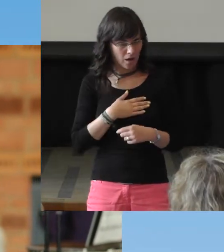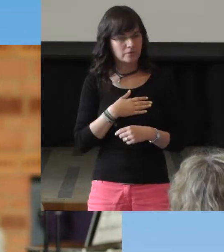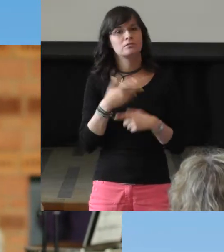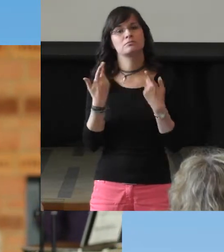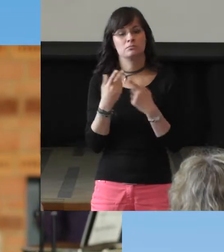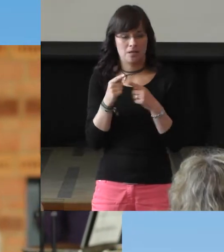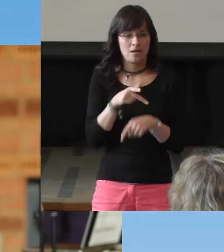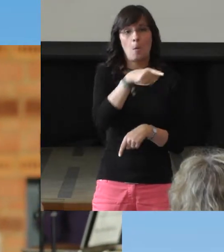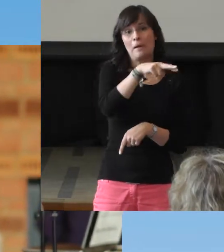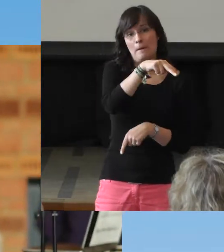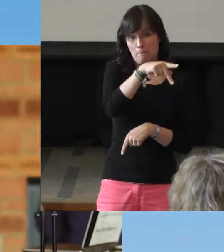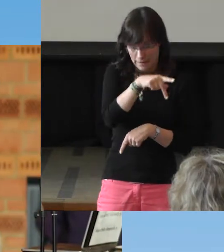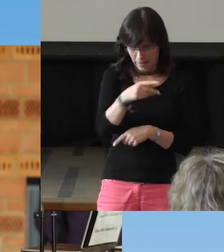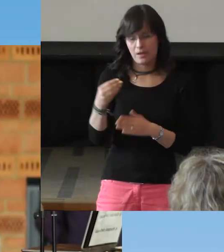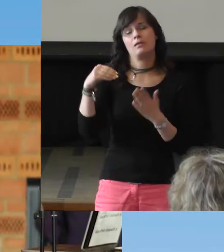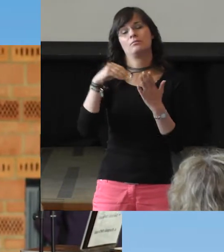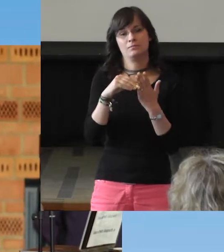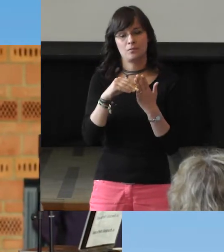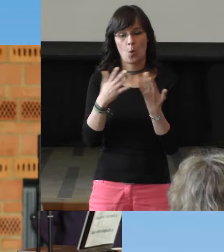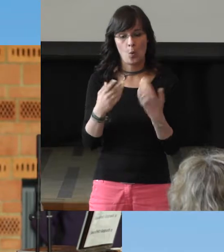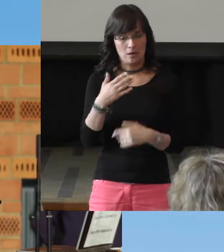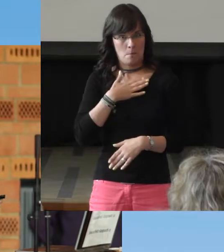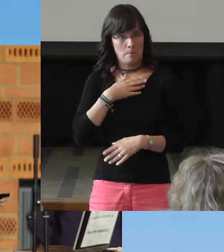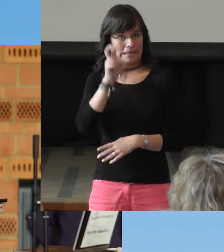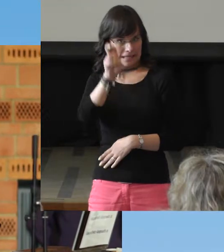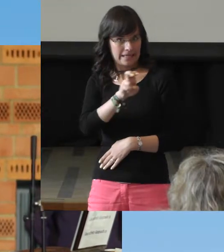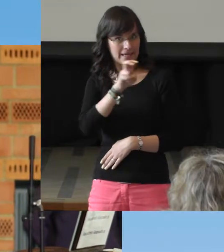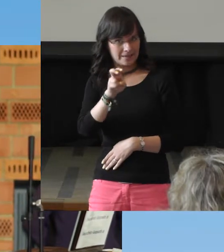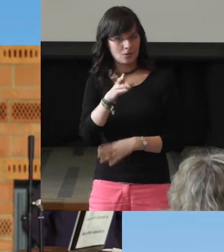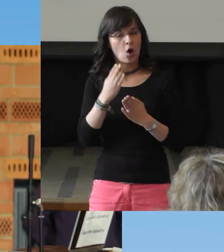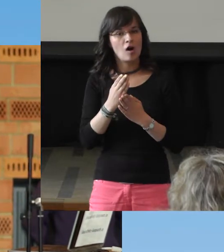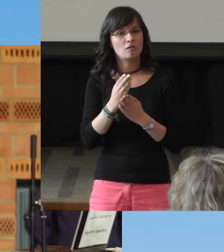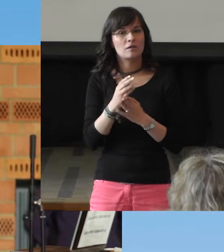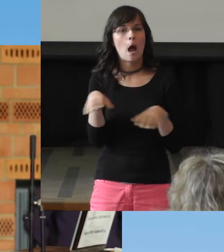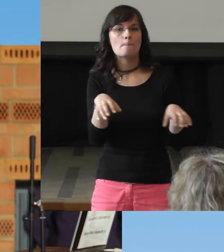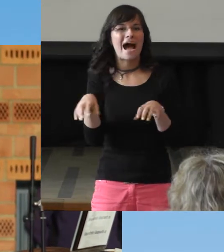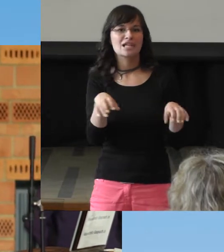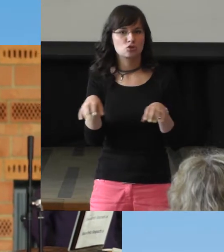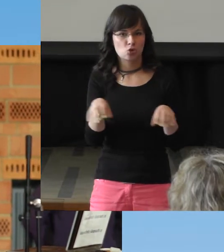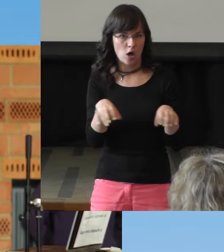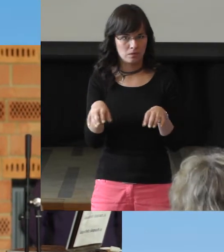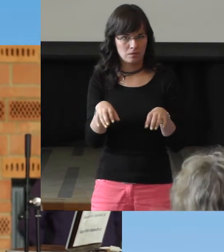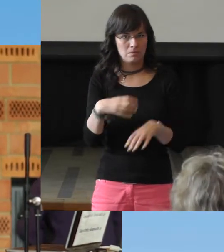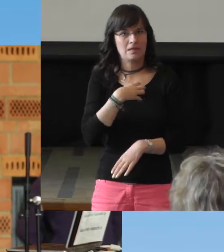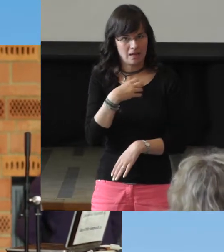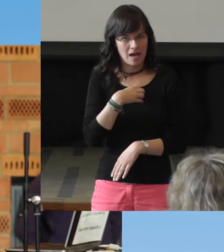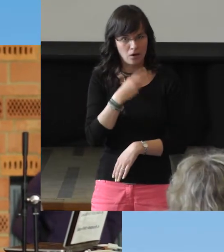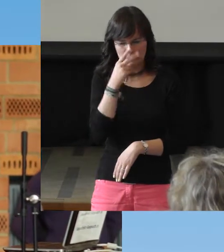als Schnittmenge und vor allen Dingen, wir in der Elena-Klinik sehen das häufig bei Parkinson-Patienten, die unruhige Beine haben.